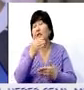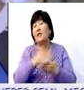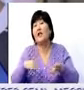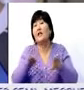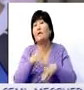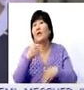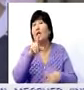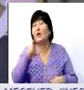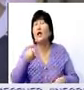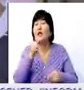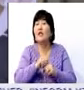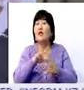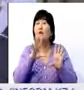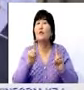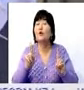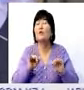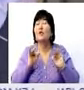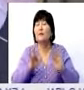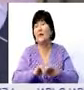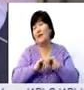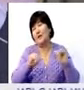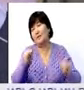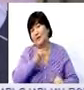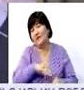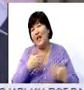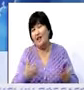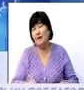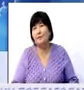равняться на таких людей и делать все, чтобы отрасль процветала.